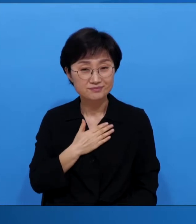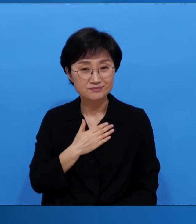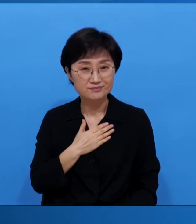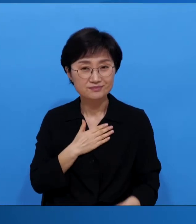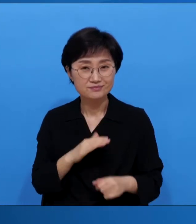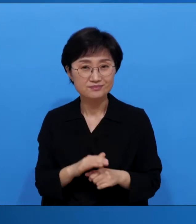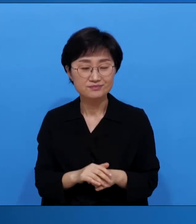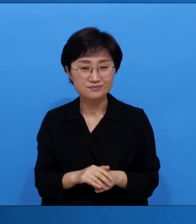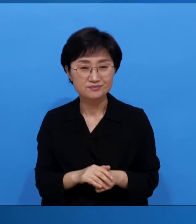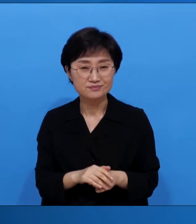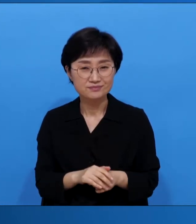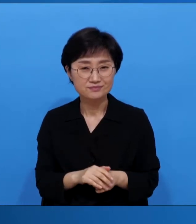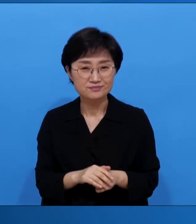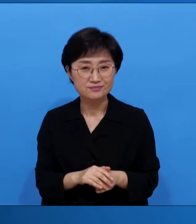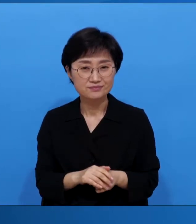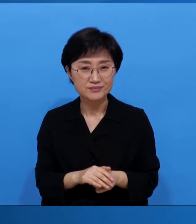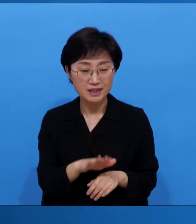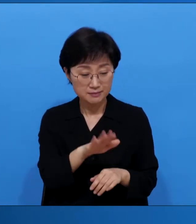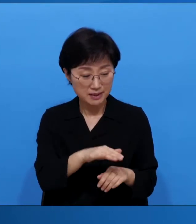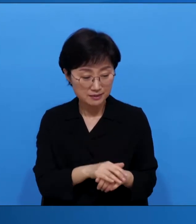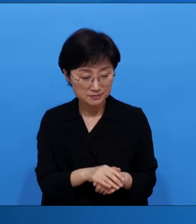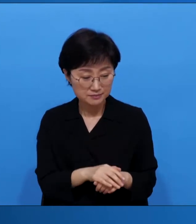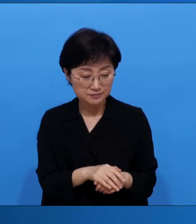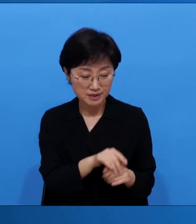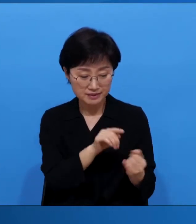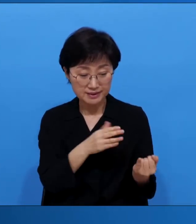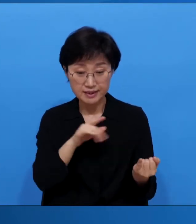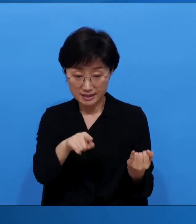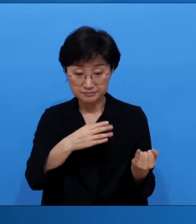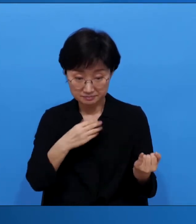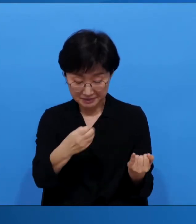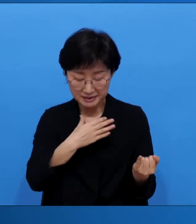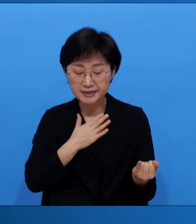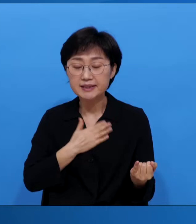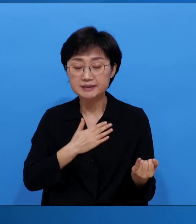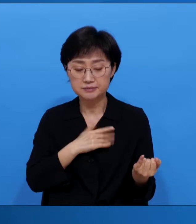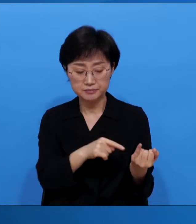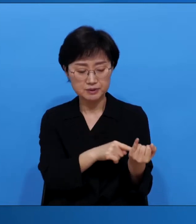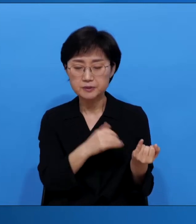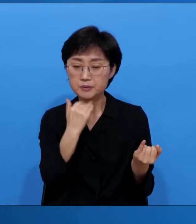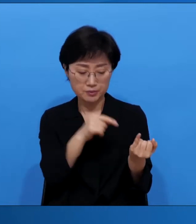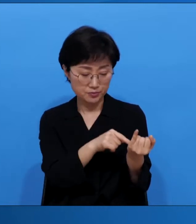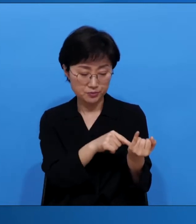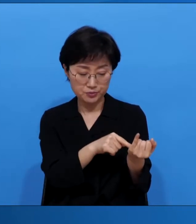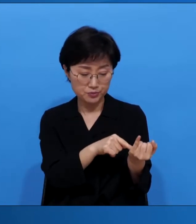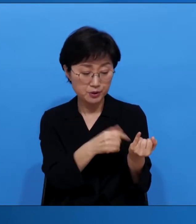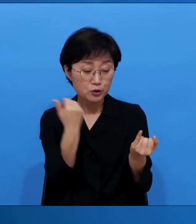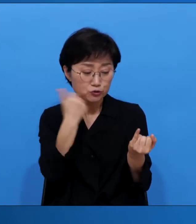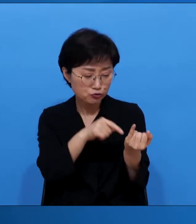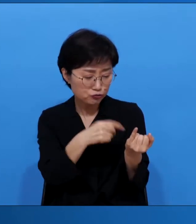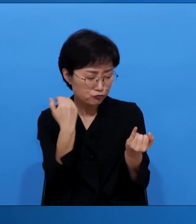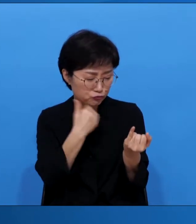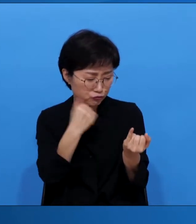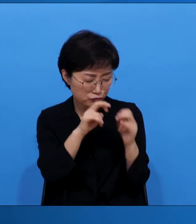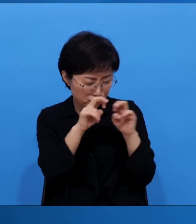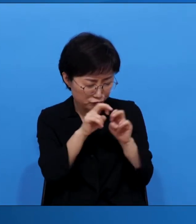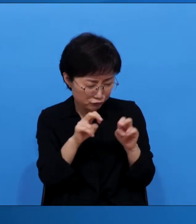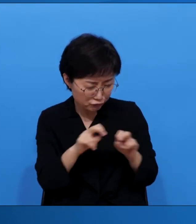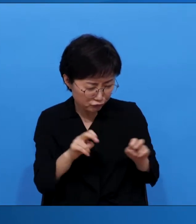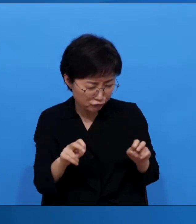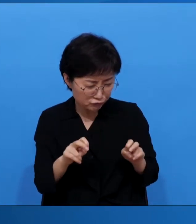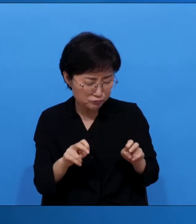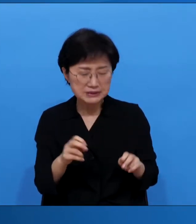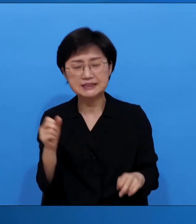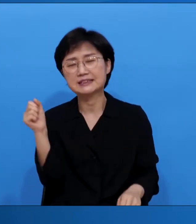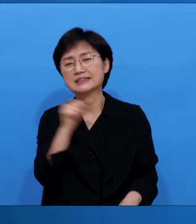도와주기 위해서 그런 거 확인하는 걸 잘합니다. 학교 확인해 봤더니 고등학교 때 정신병원 2번 입원했어요. And so I wanted to confirm